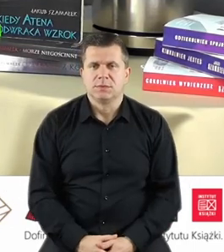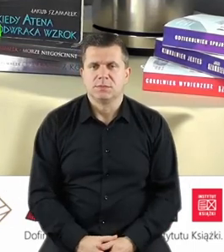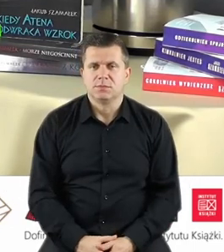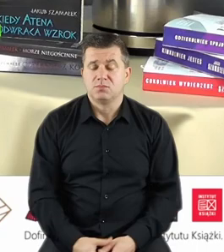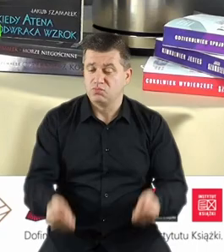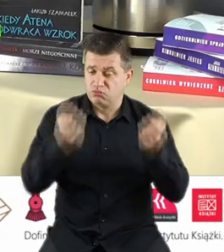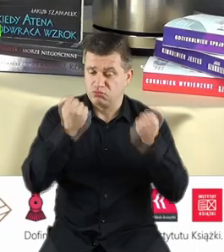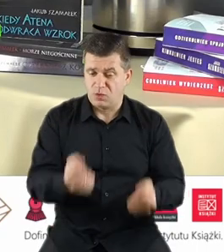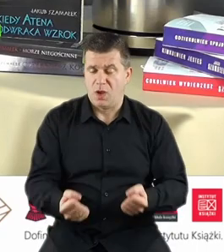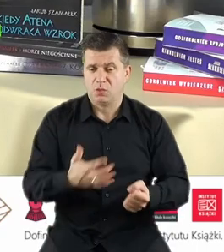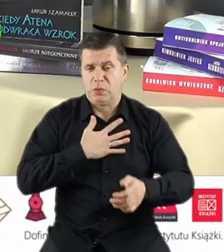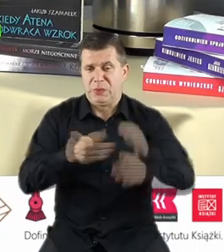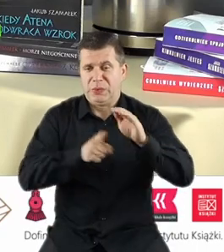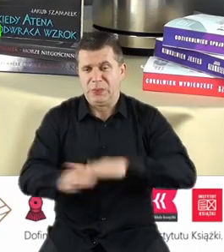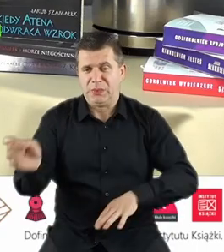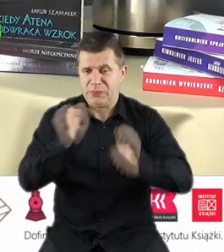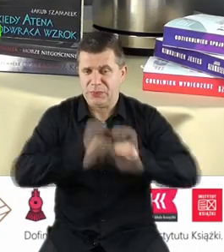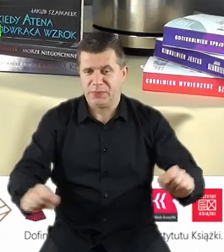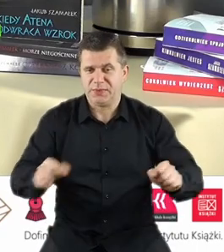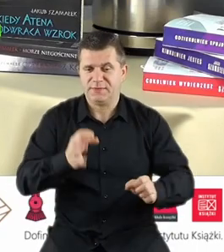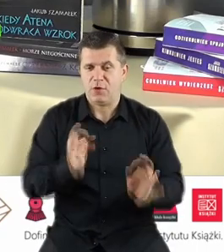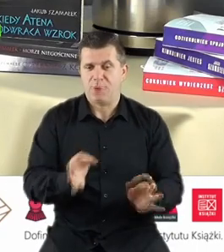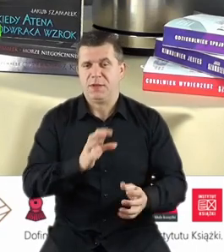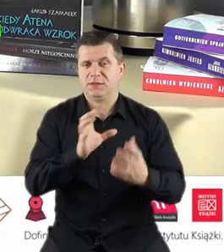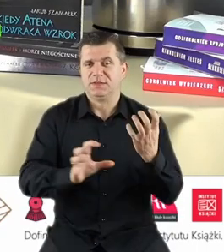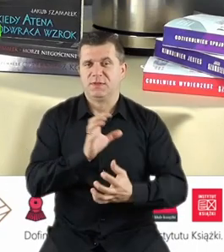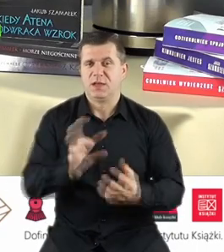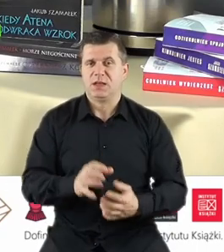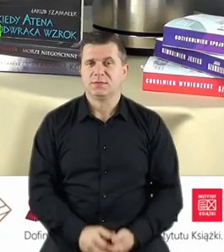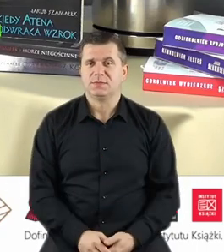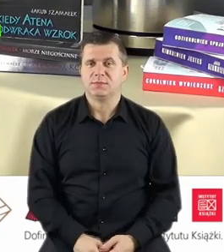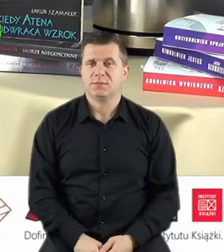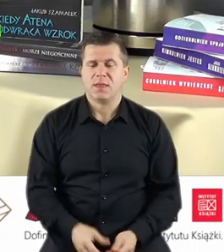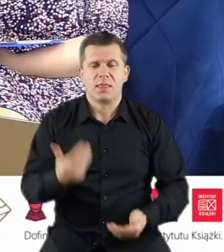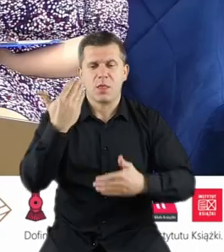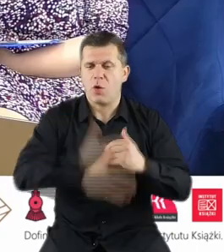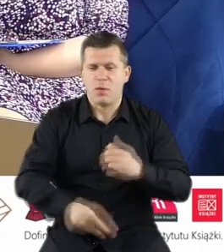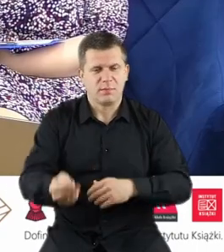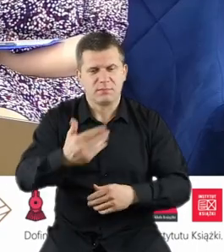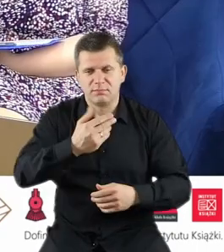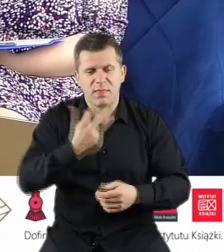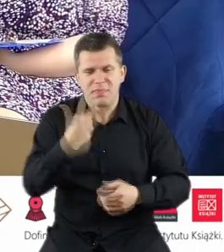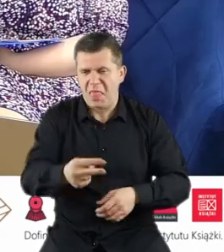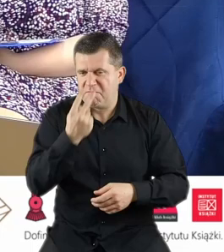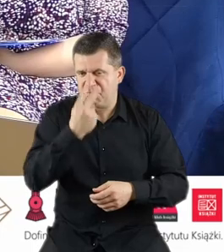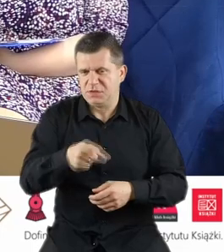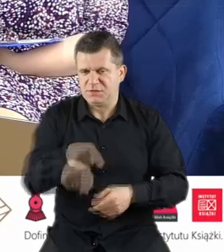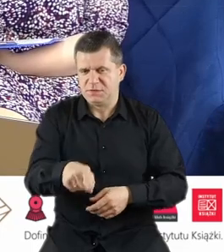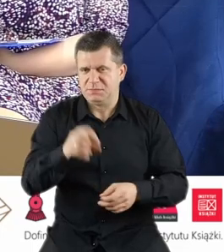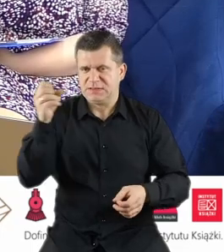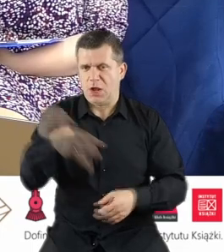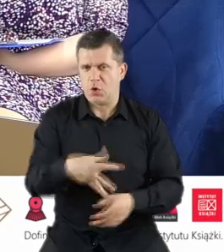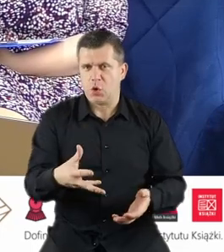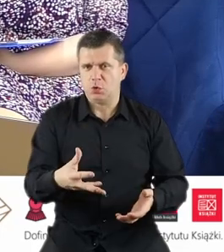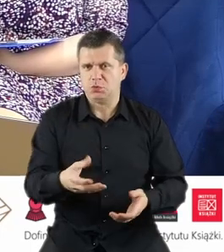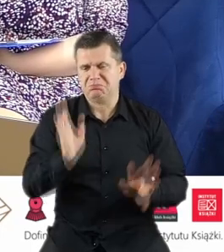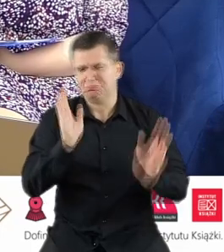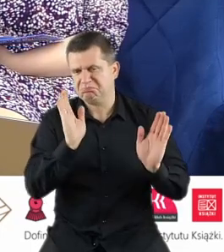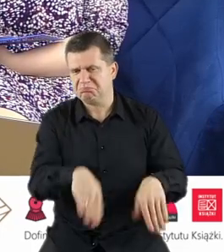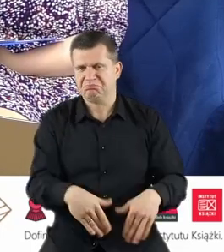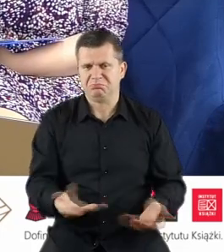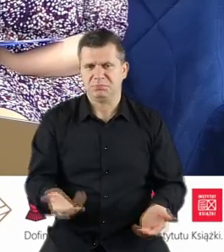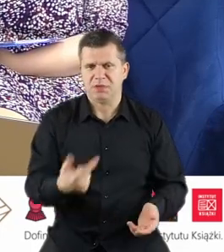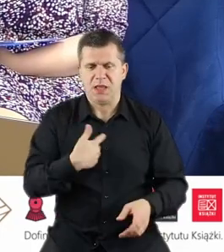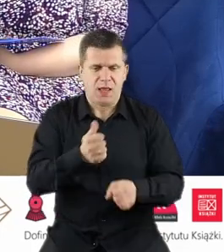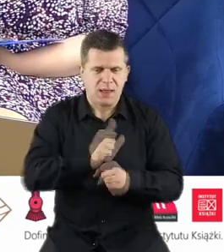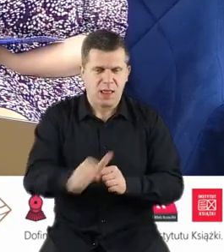jest w tym świecie. My ciągle zupełnie do końca nie widzimy w tym zagrożenia, bo cóż to takiego, że ktoś wie, gdzie ja jestem.